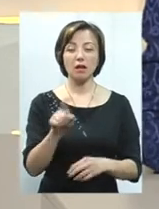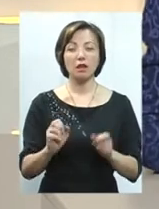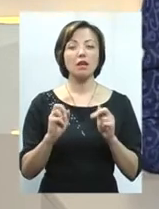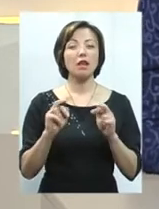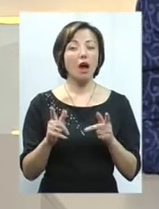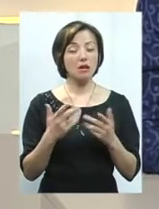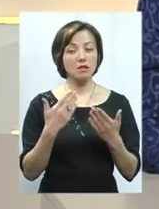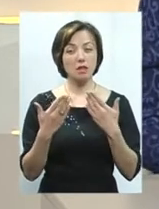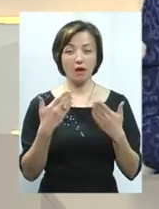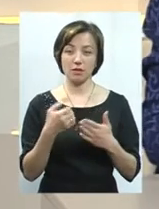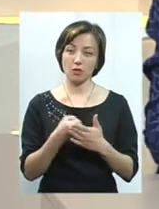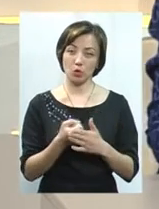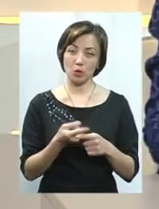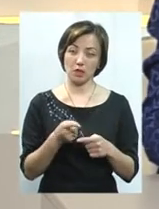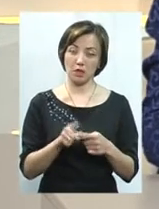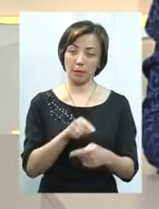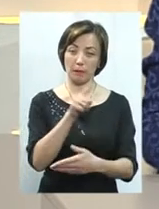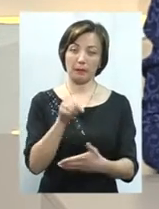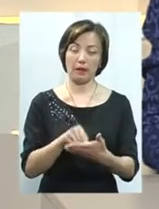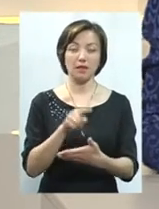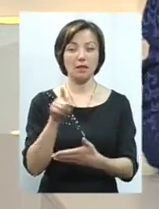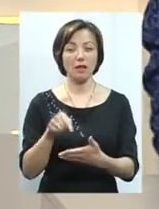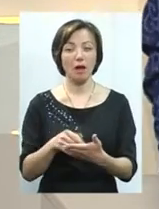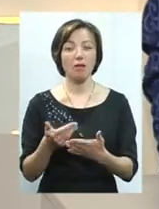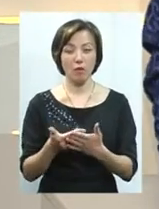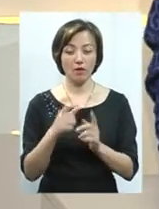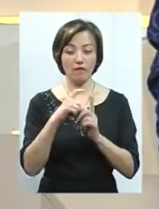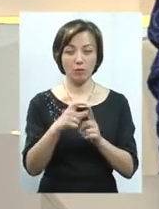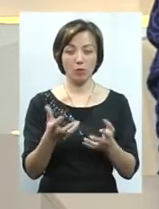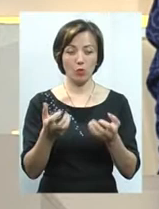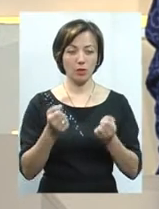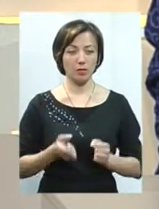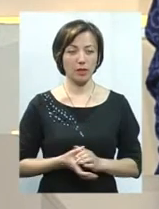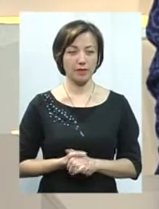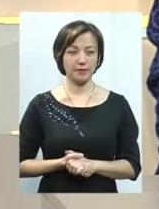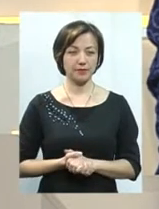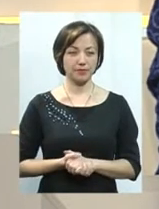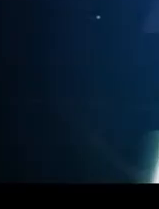вони ставляться до цих питань. Ось які відповіді почули.